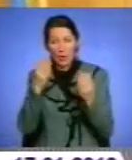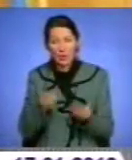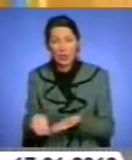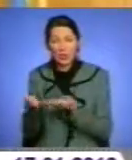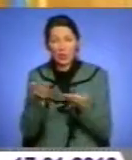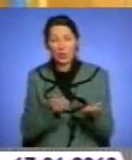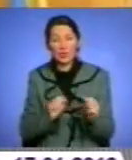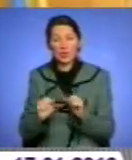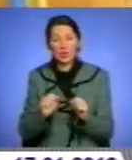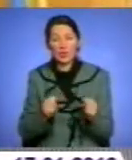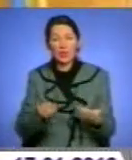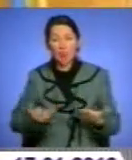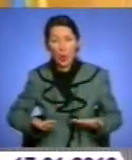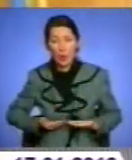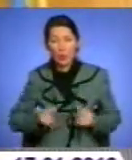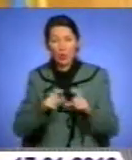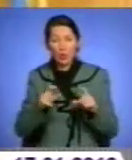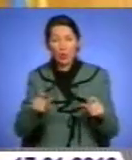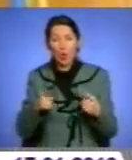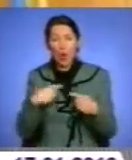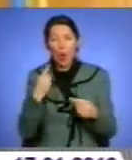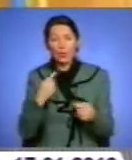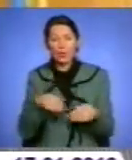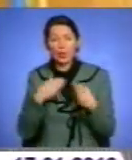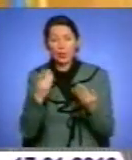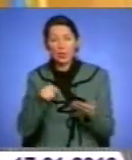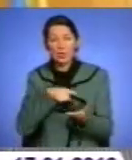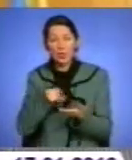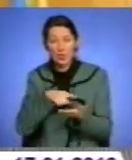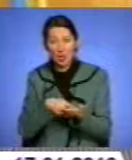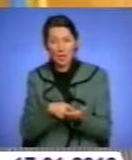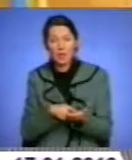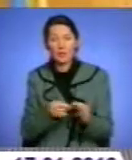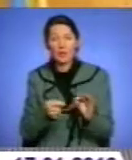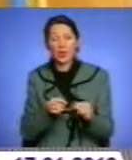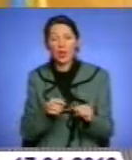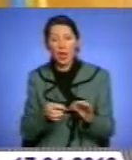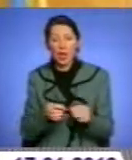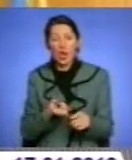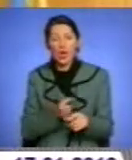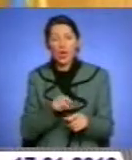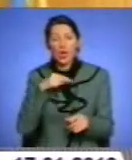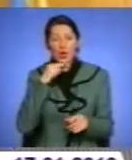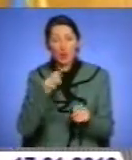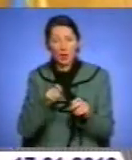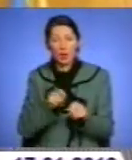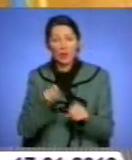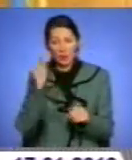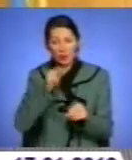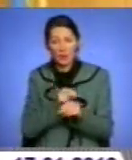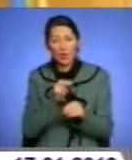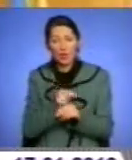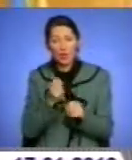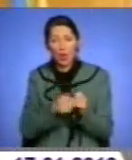комунальних установ. Нов області задаються їм питання, тобто надзвичайно ретельно вивчається кожний пункт і кожна установа, як профінансовано, як що